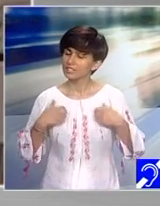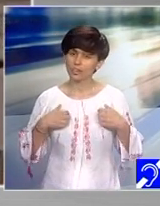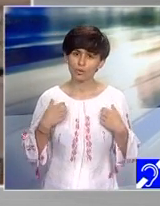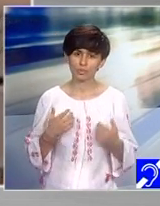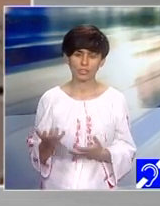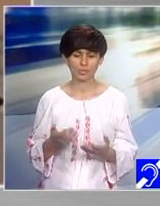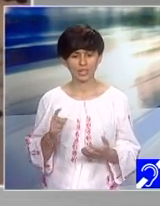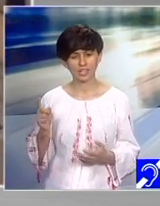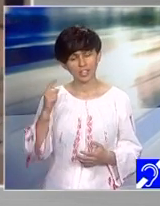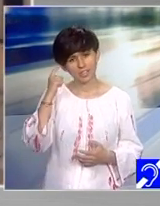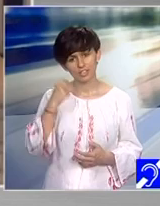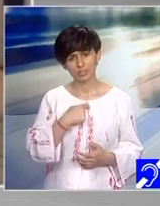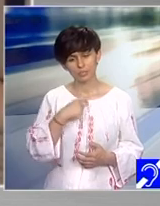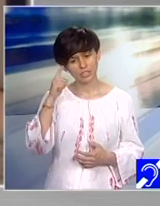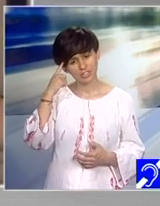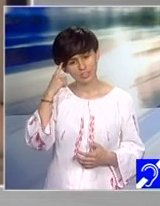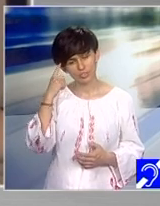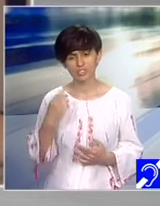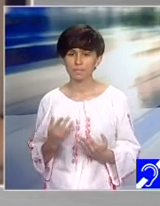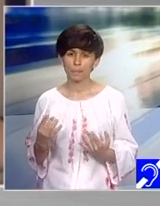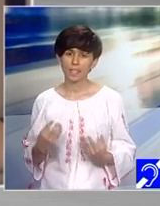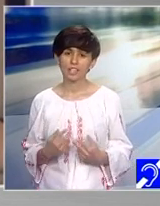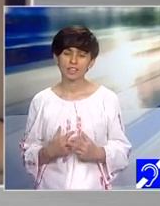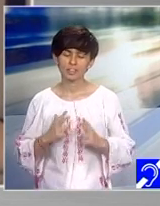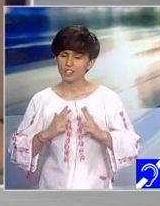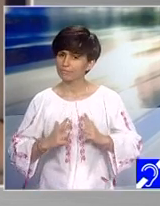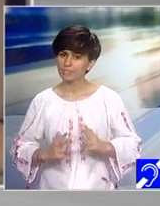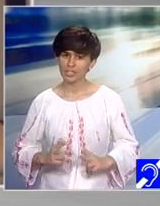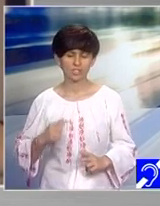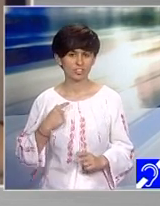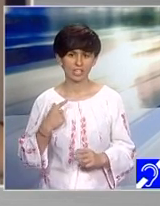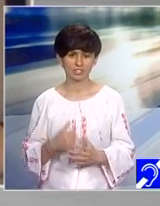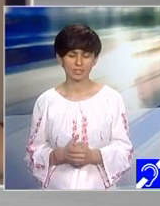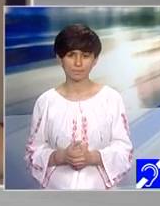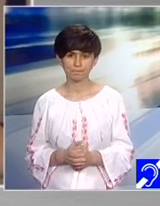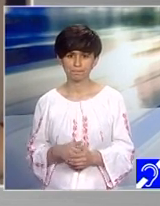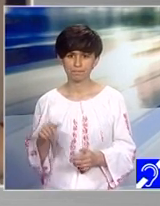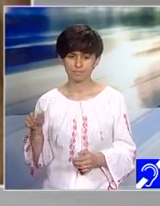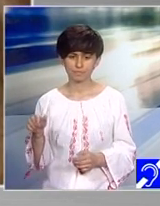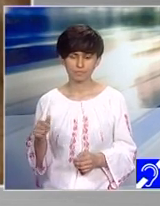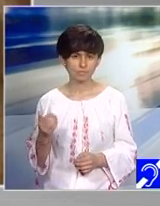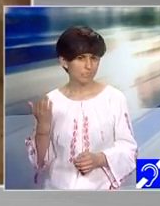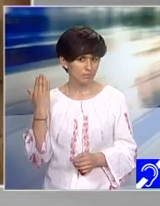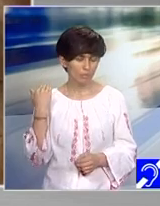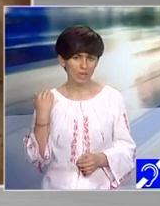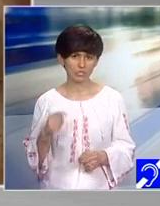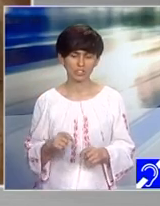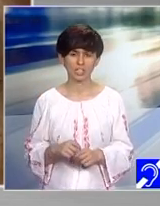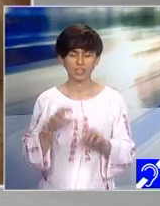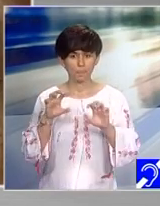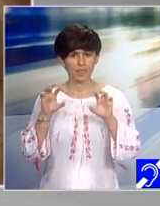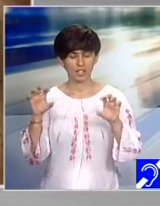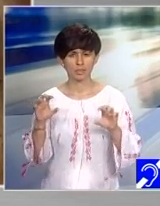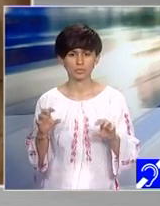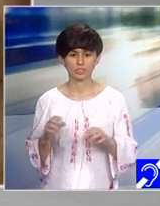puteți imagina câtă liniște. Pe care ați pus-o în valoare. Mihai, tu ai fost la muzeul Poarta Îmi de Sufelea? Îmi pare foarte rău că nu am